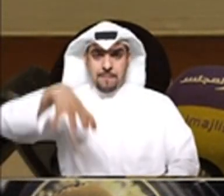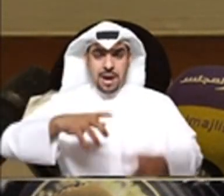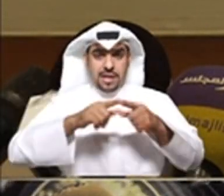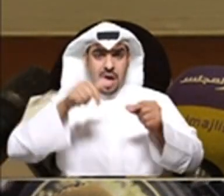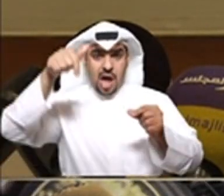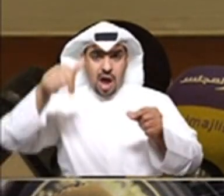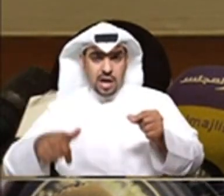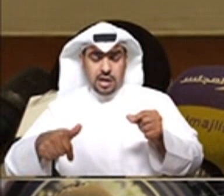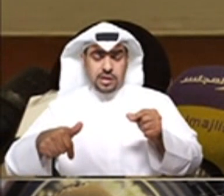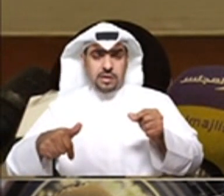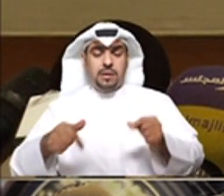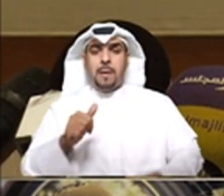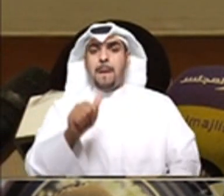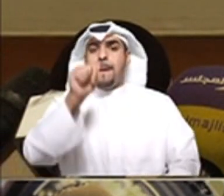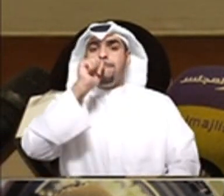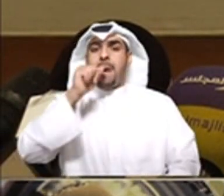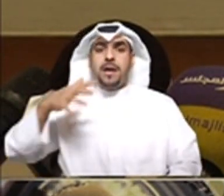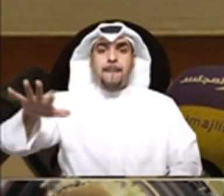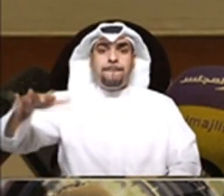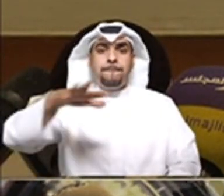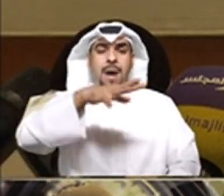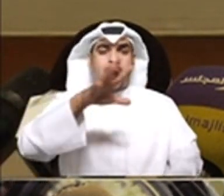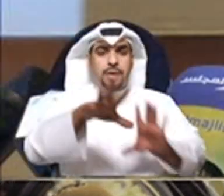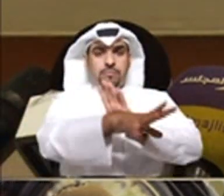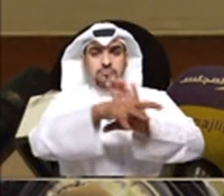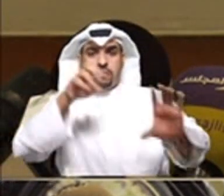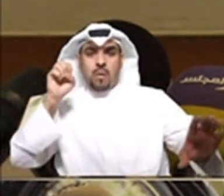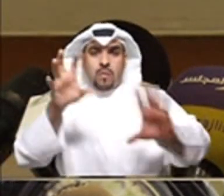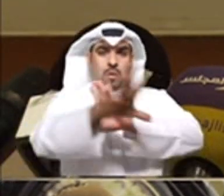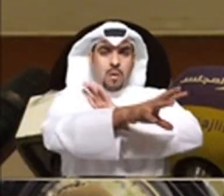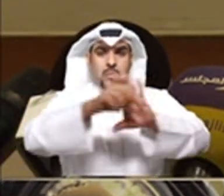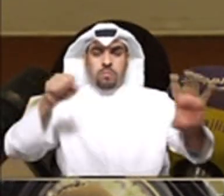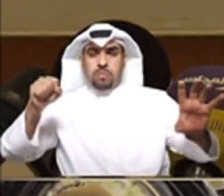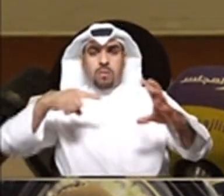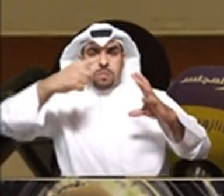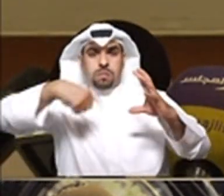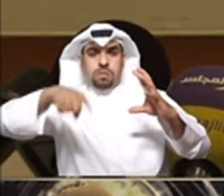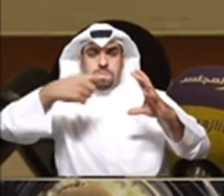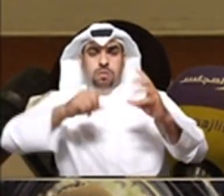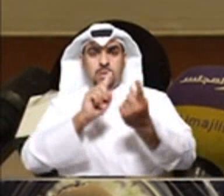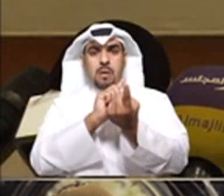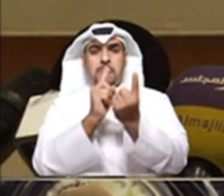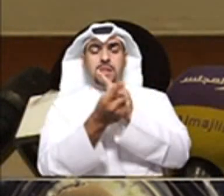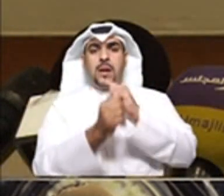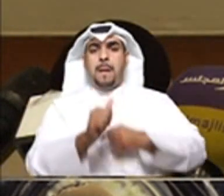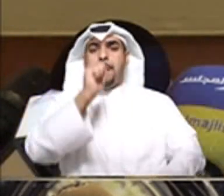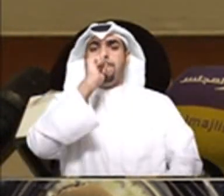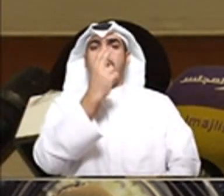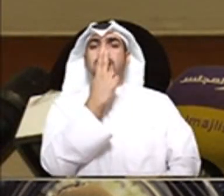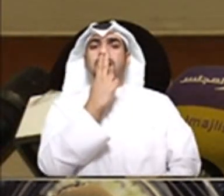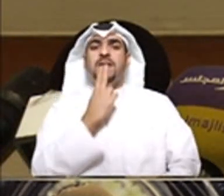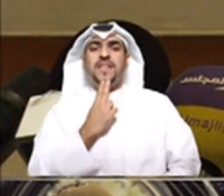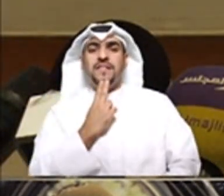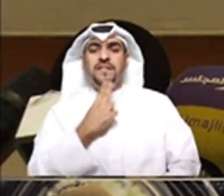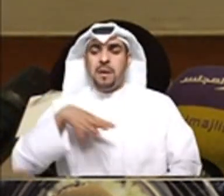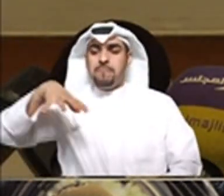تعتمد على تحلية مياه البحر بشكل أساسي لتأمين احتياجات كل بلد من